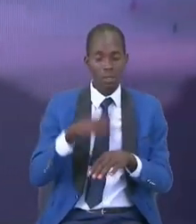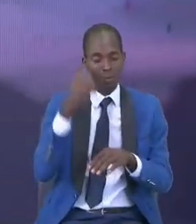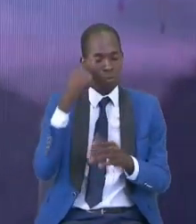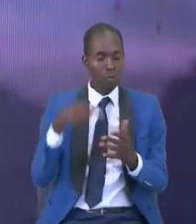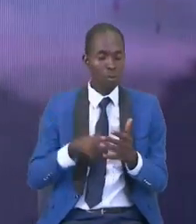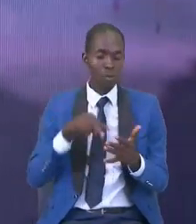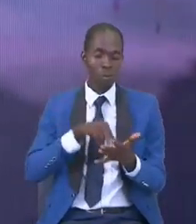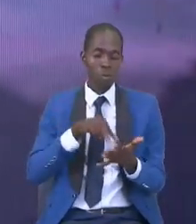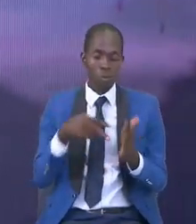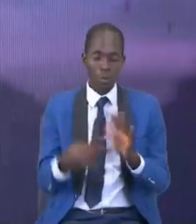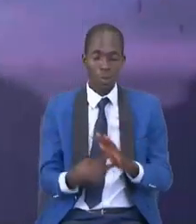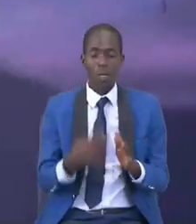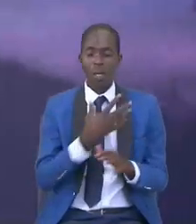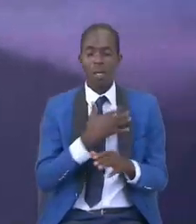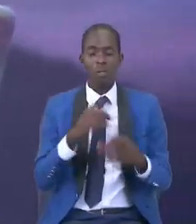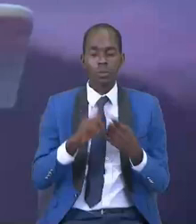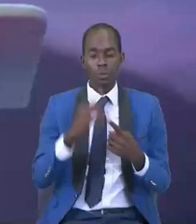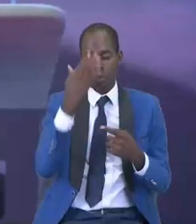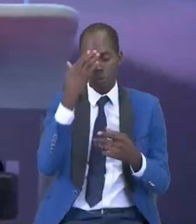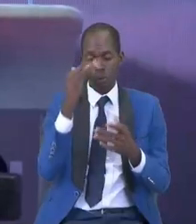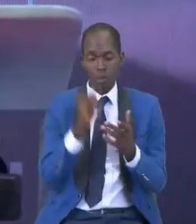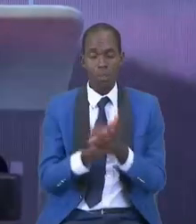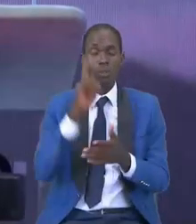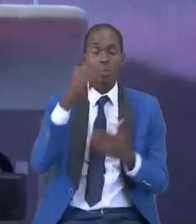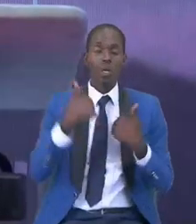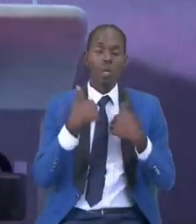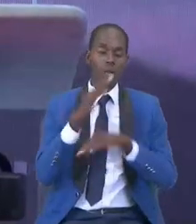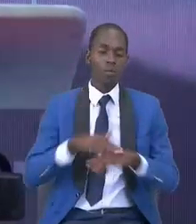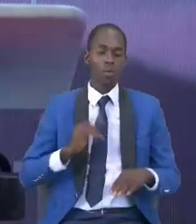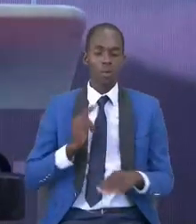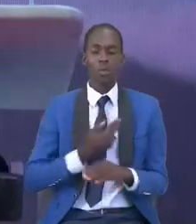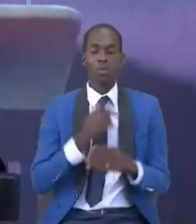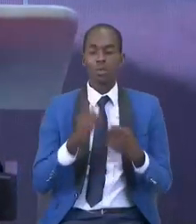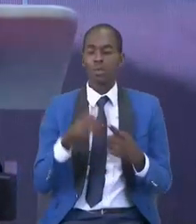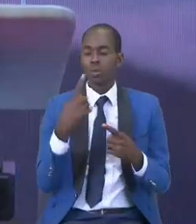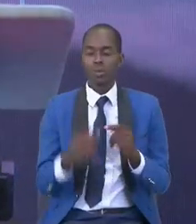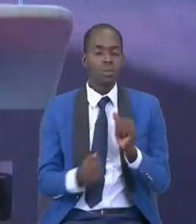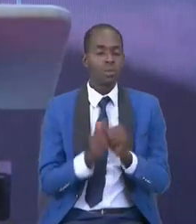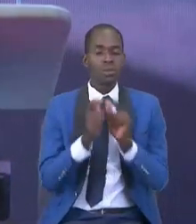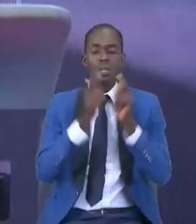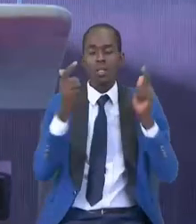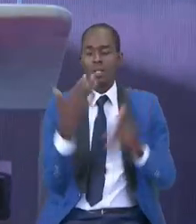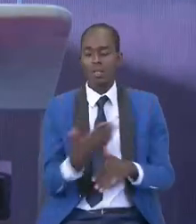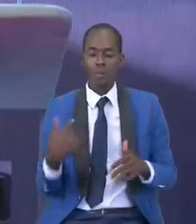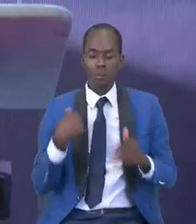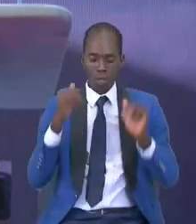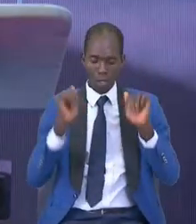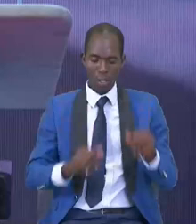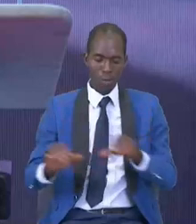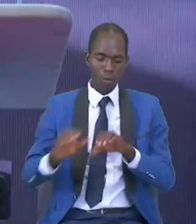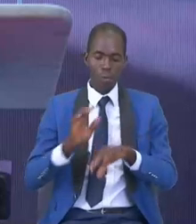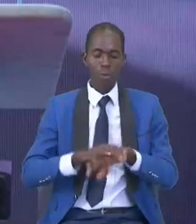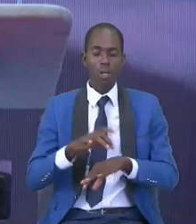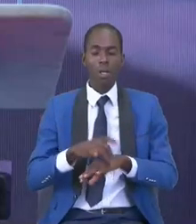ce moment, pour cet objectif, et de savoir que tu nous as appelés à la plus grande chose que nous puissions faire sur